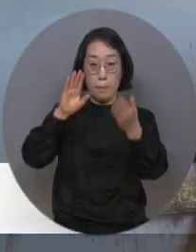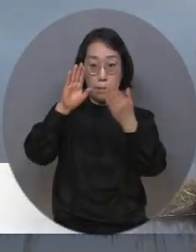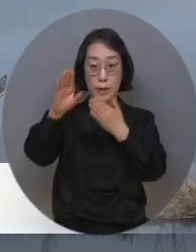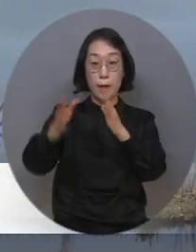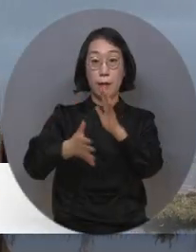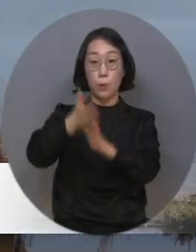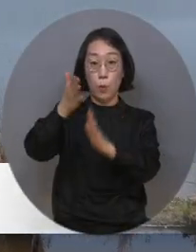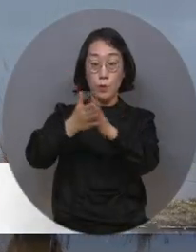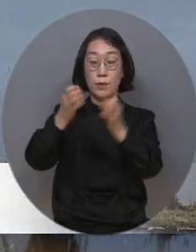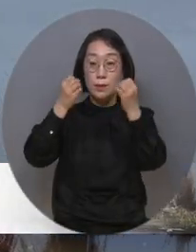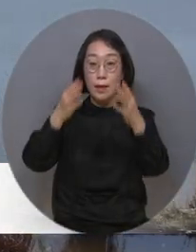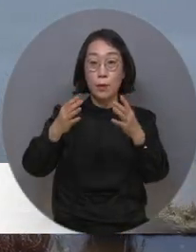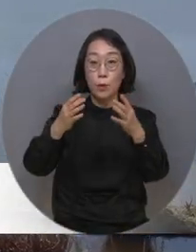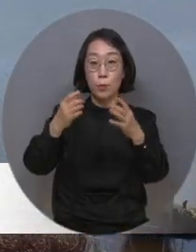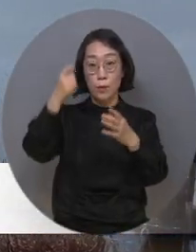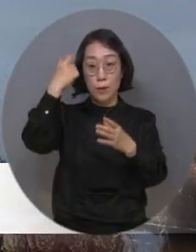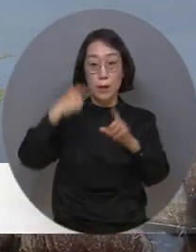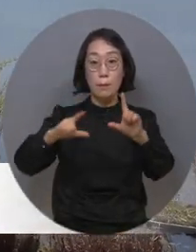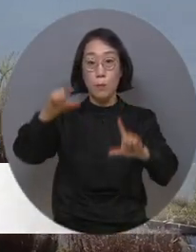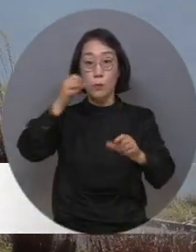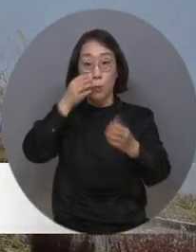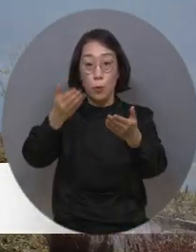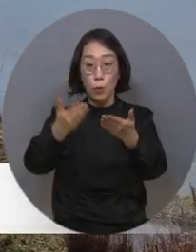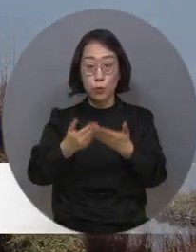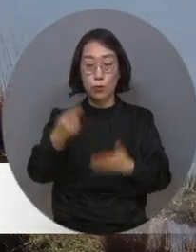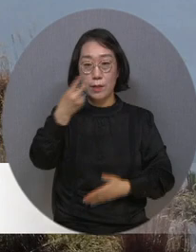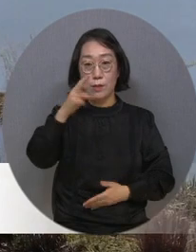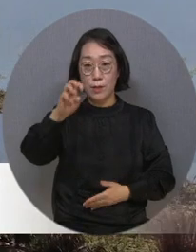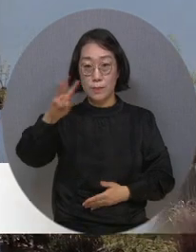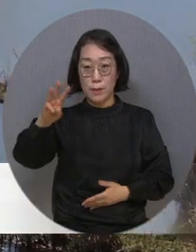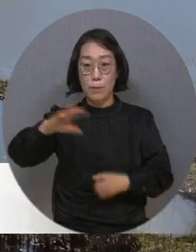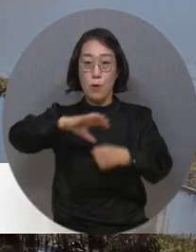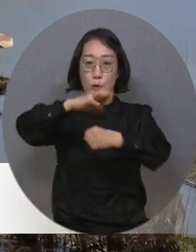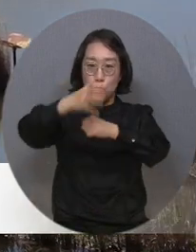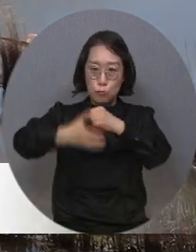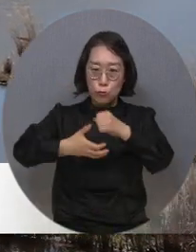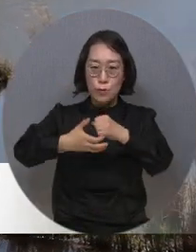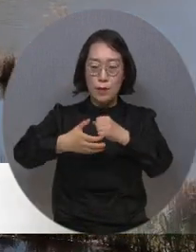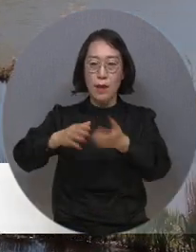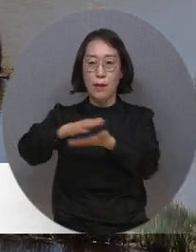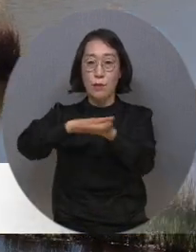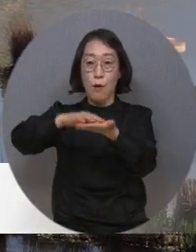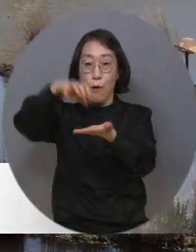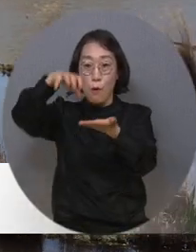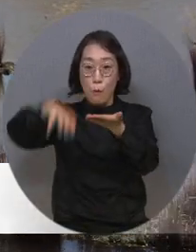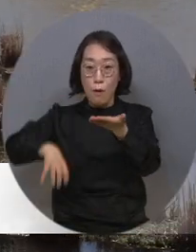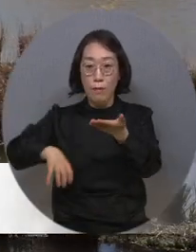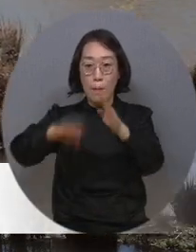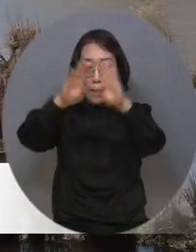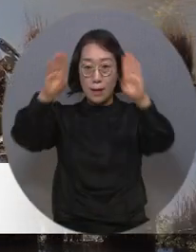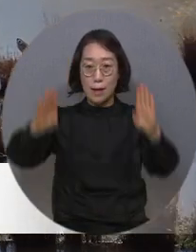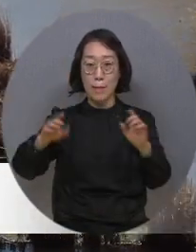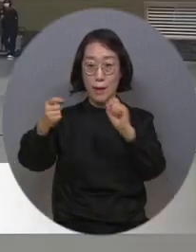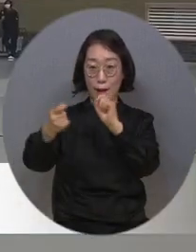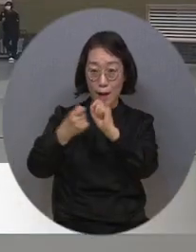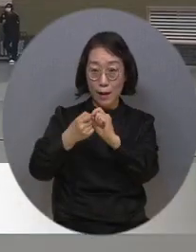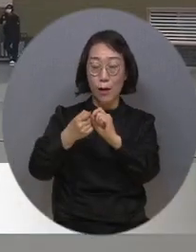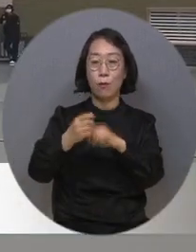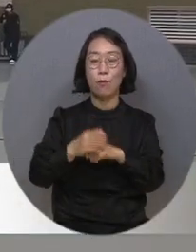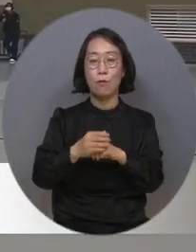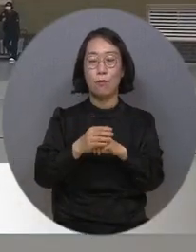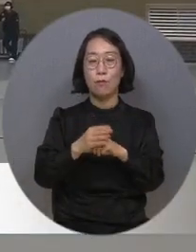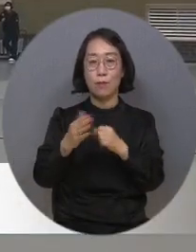미래도시의 새로운 이정표를 선보이는 2023 순천만 국제종합박람회 개막이 코앞으로 다가온 가운데